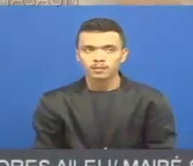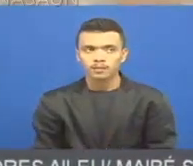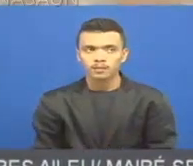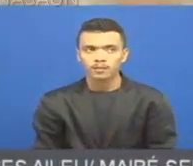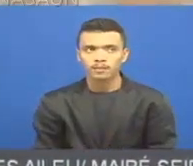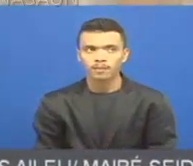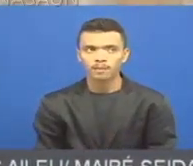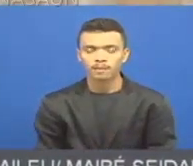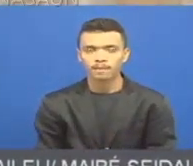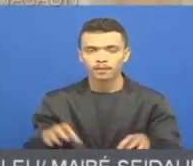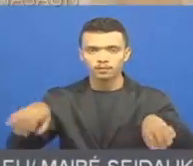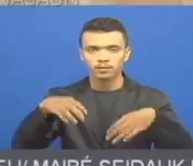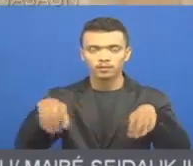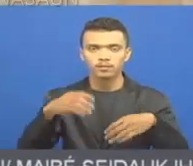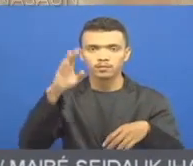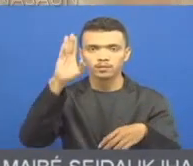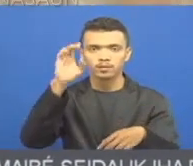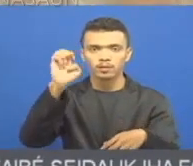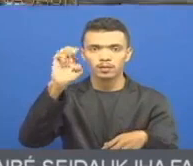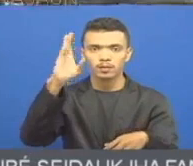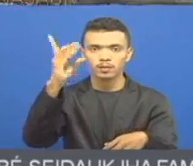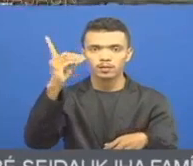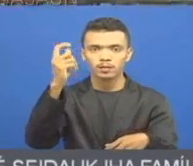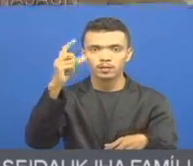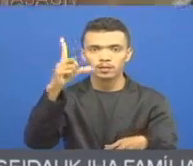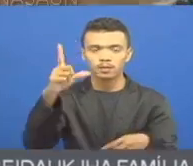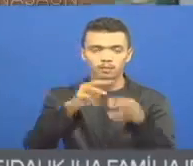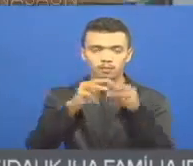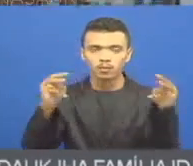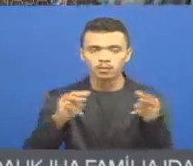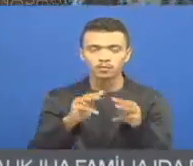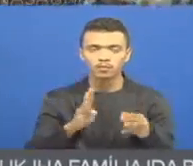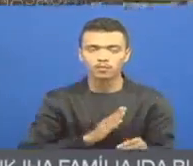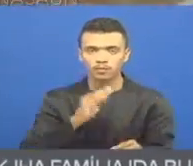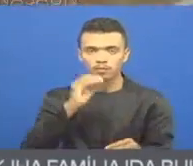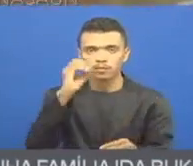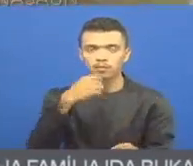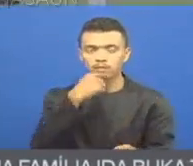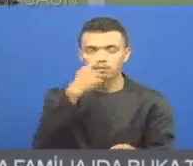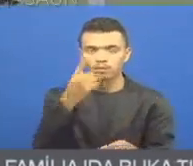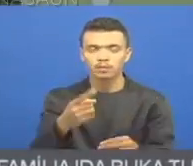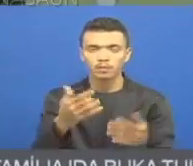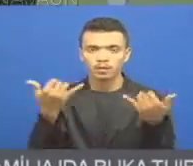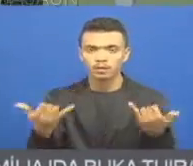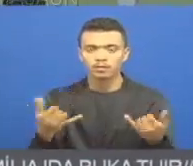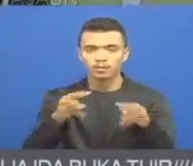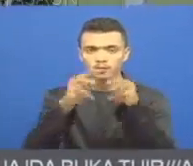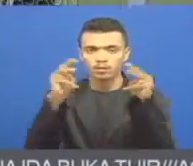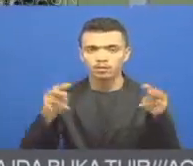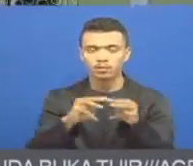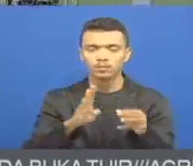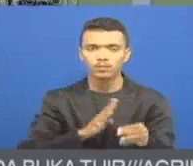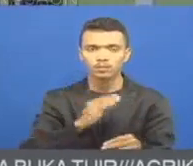Servizor, servizu elektrisidade Timur Leste, empresa publiku, munisipiu Bobonaru, mariu de Jesus sateteng, dadau ne iha munisipiu